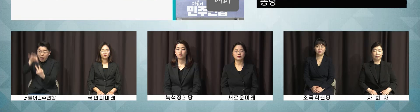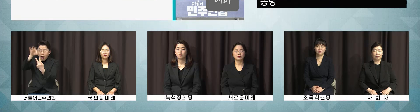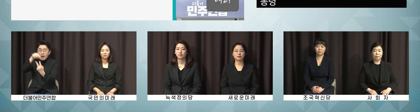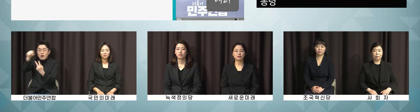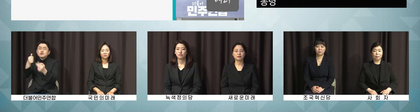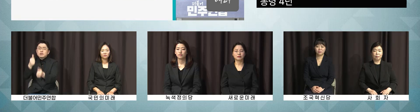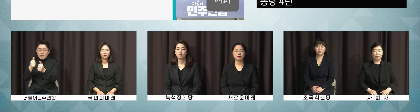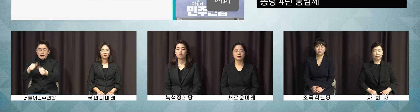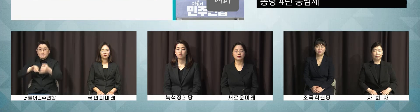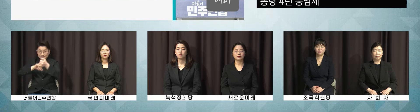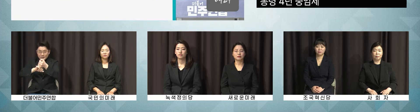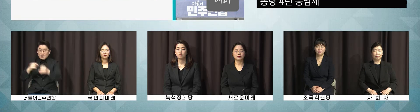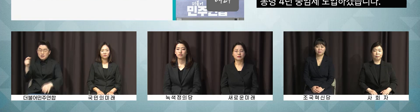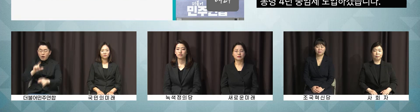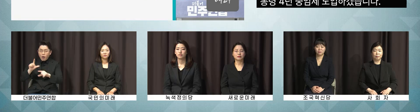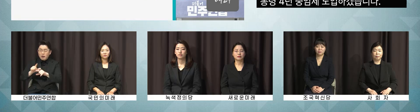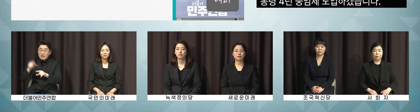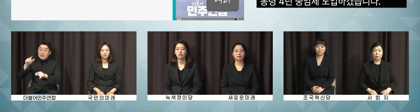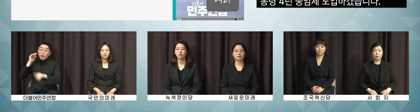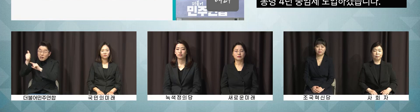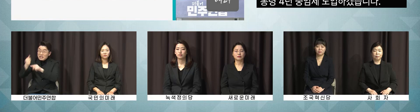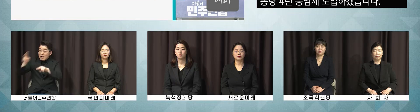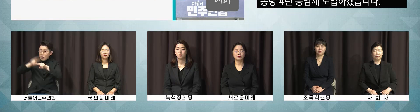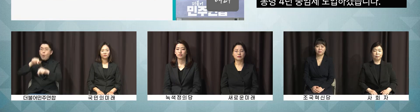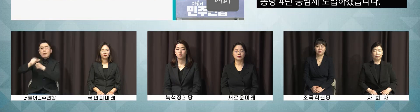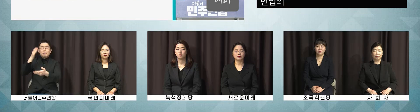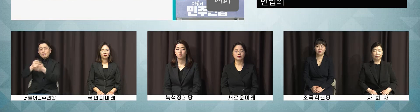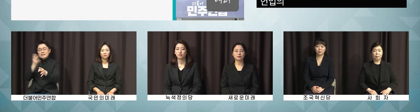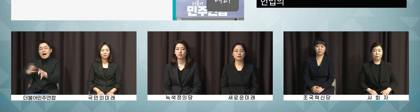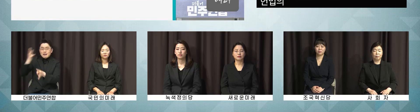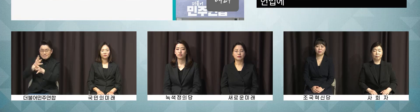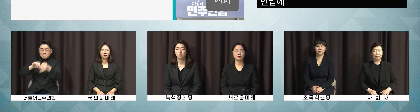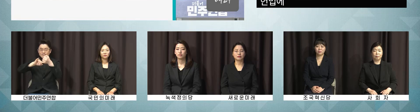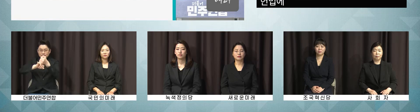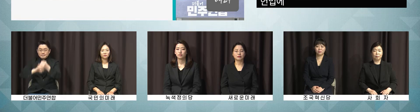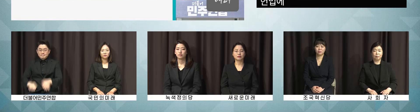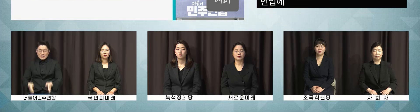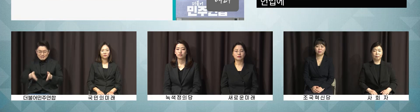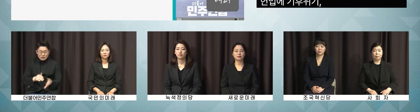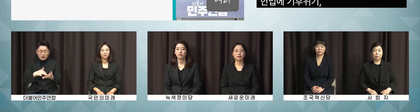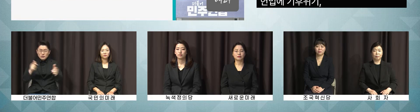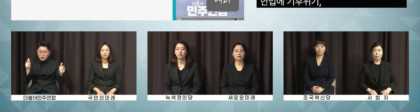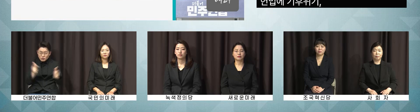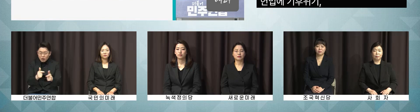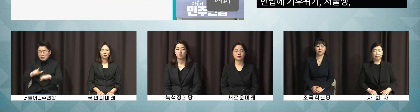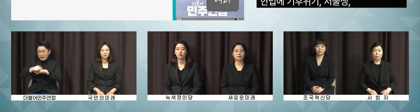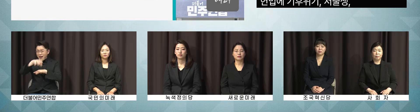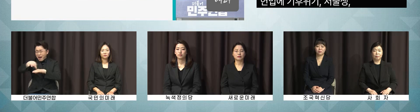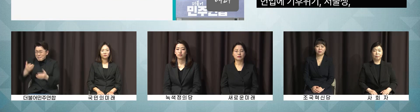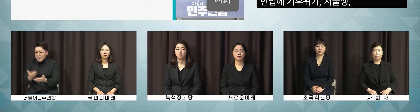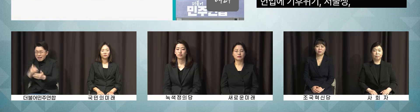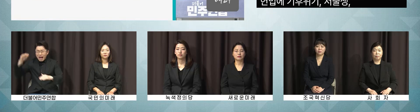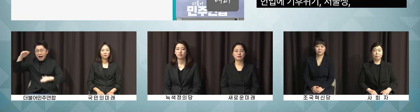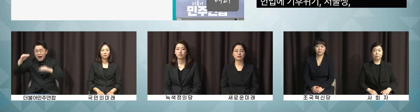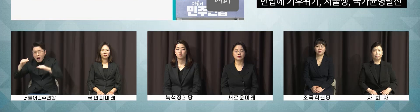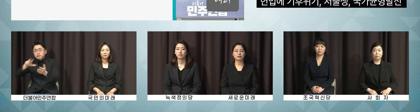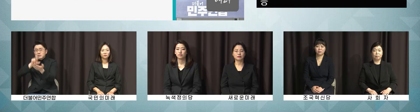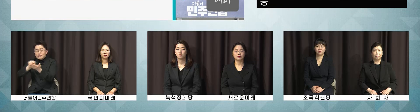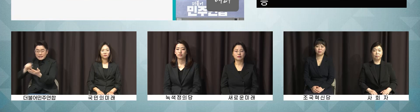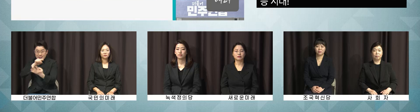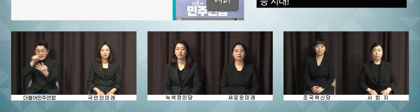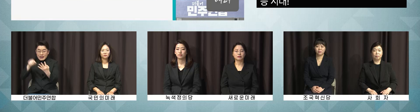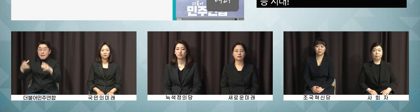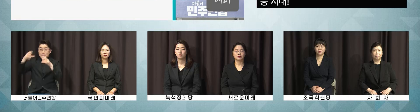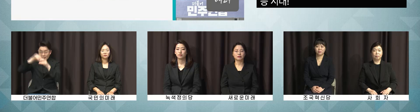도입하겠습니다. 헌법에 기후위기, 저출생, 국가균형발전 등 시대적 과제를 국가